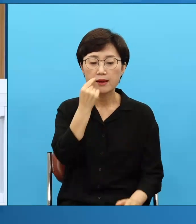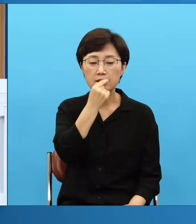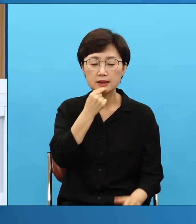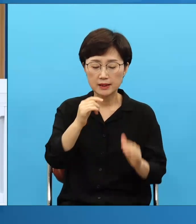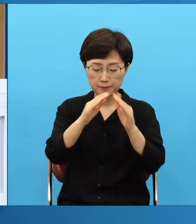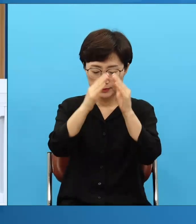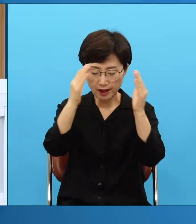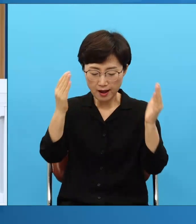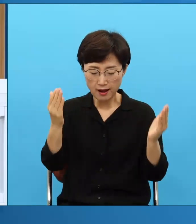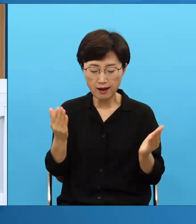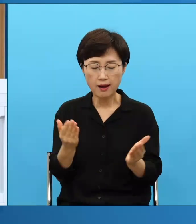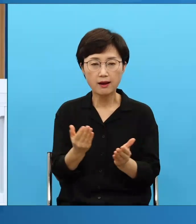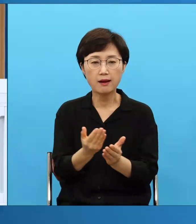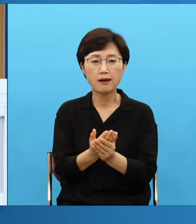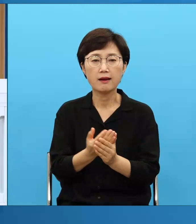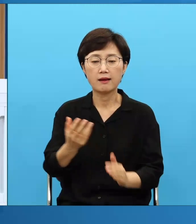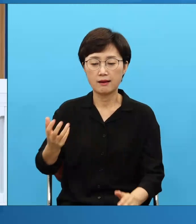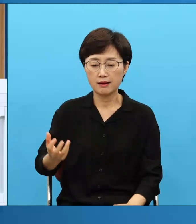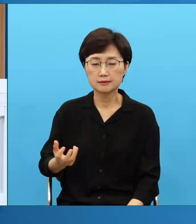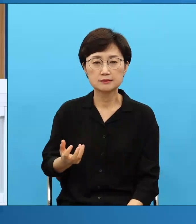있으면 그리